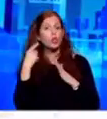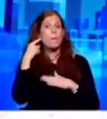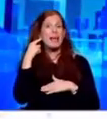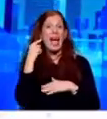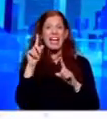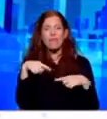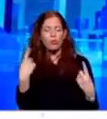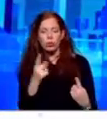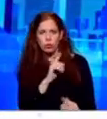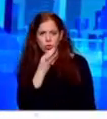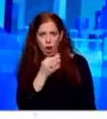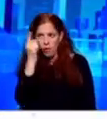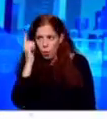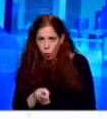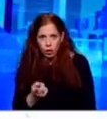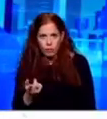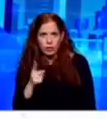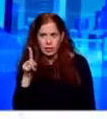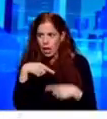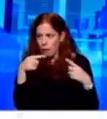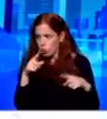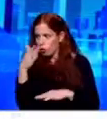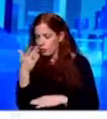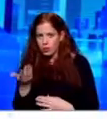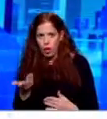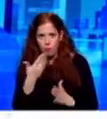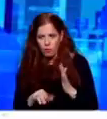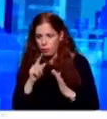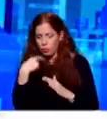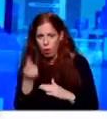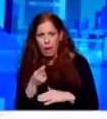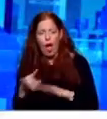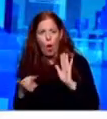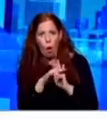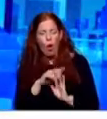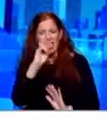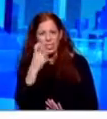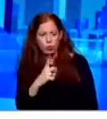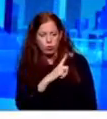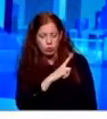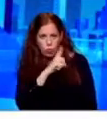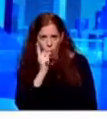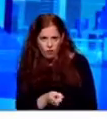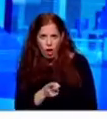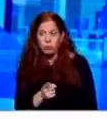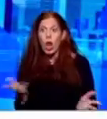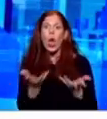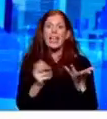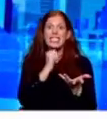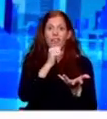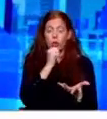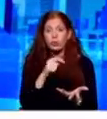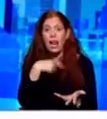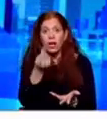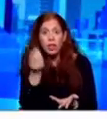שאלה, היא מחויבת להשמיע את ההמנון, כי זה ההמנון, ומעבר לכל מה שהוא אמר, חוק גיוס חובה, בעצם לעודד צרבנות, זה לעודד, להגיד לתלמידים שלה,